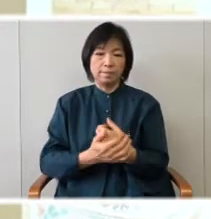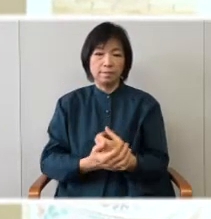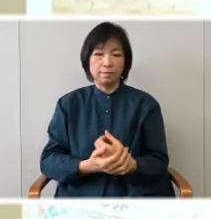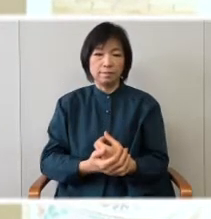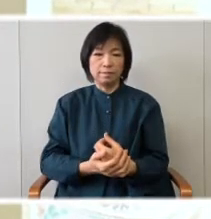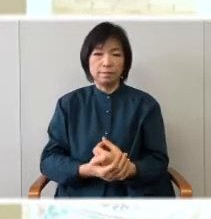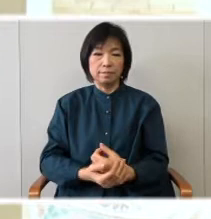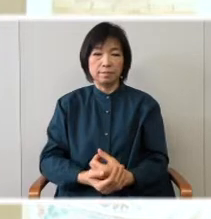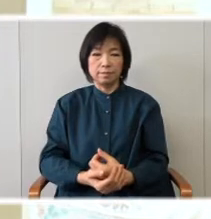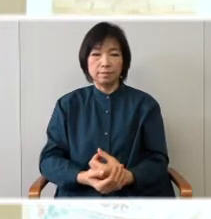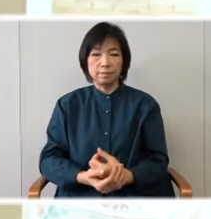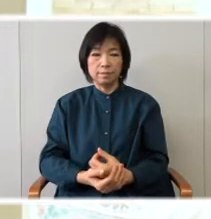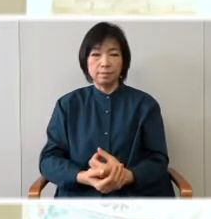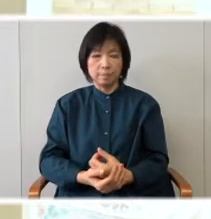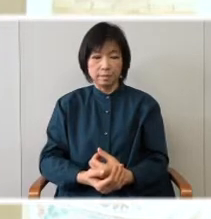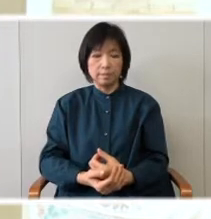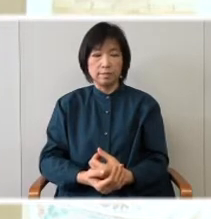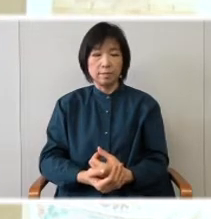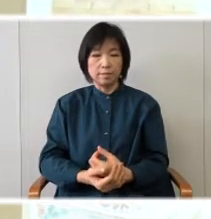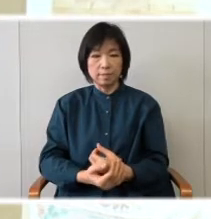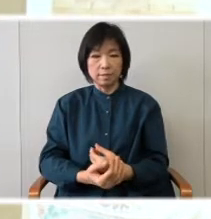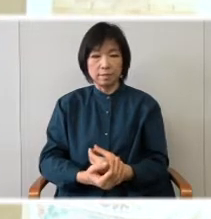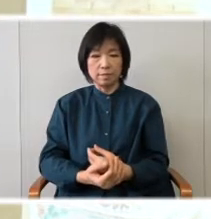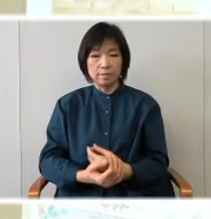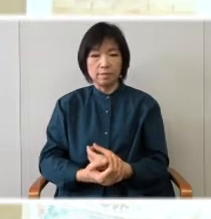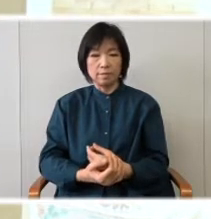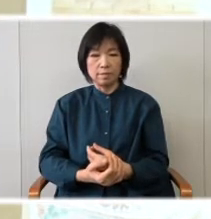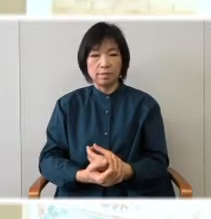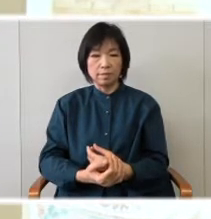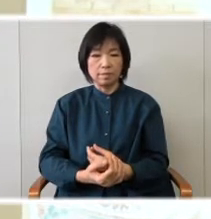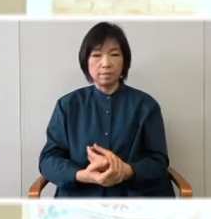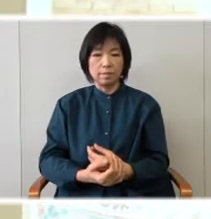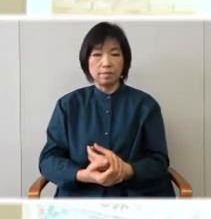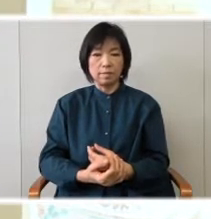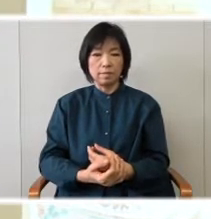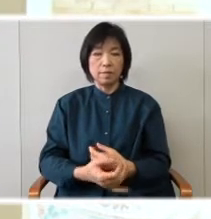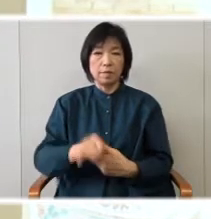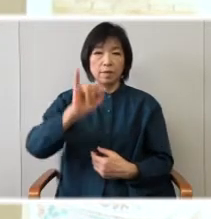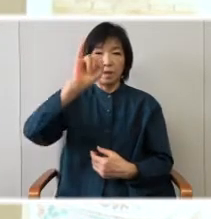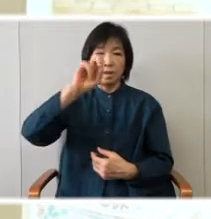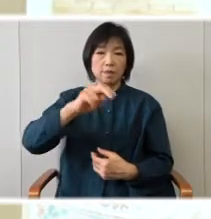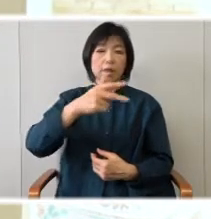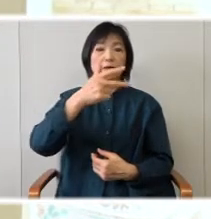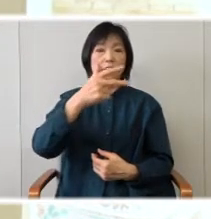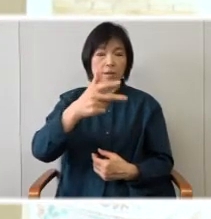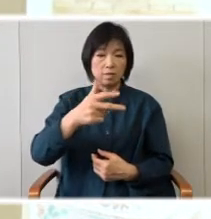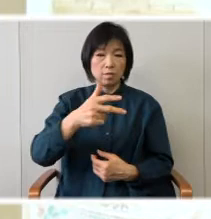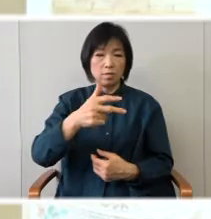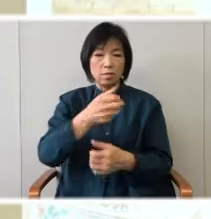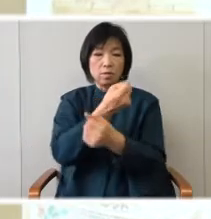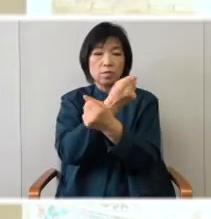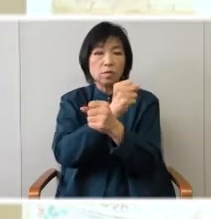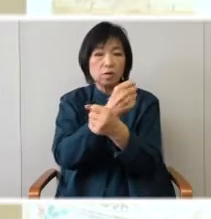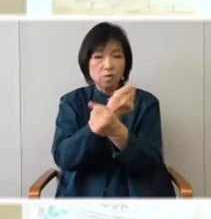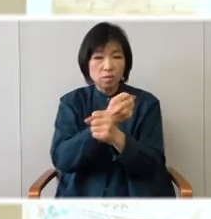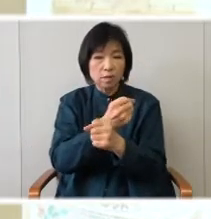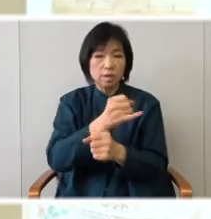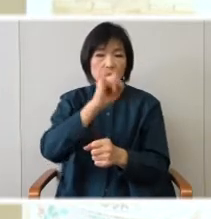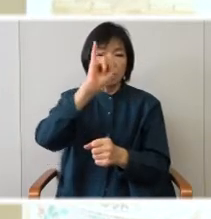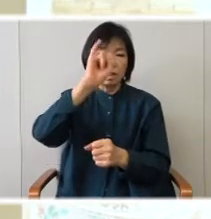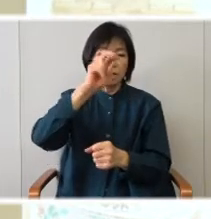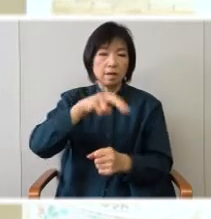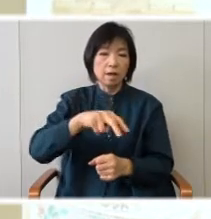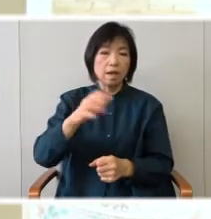を、新設をいたしまして、でこの稲市の取り組み、稲から減らそう CO2 の取り組み